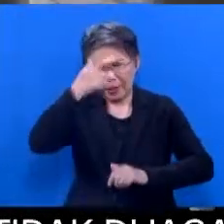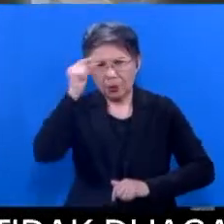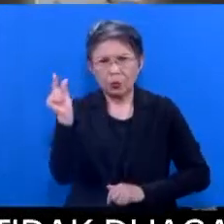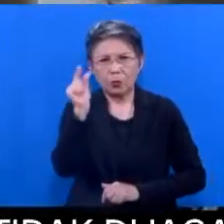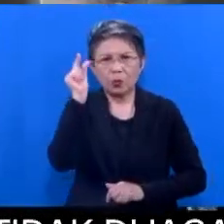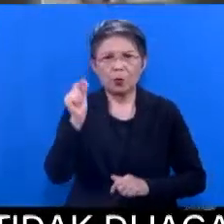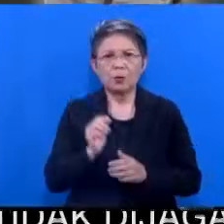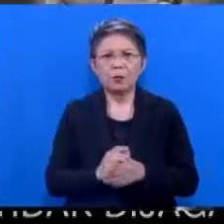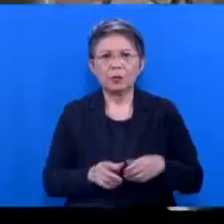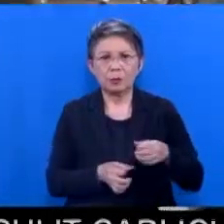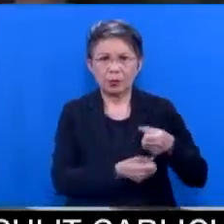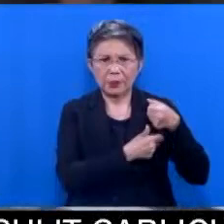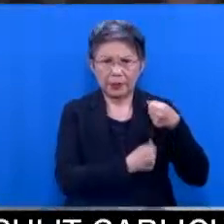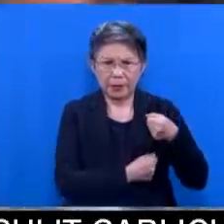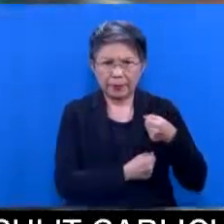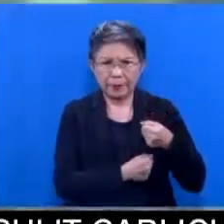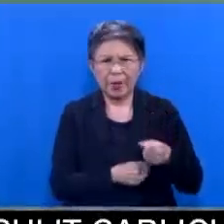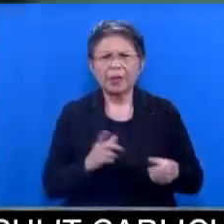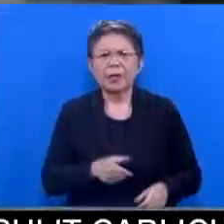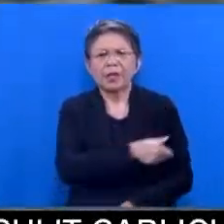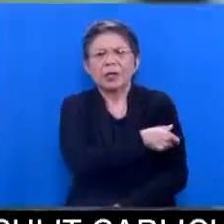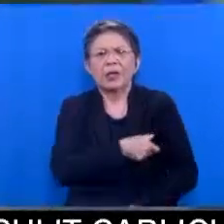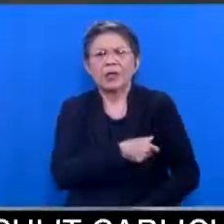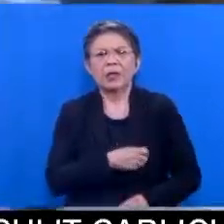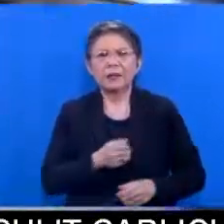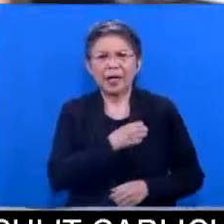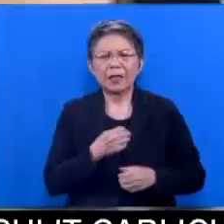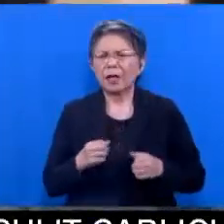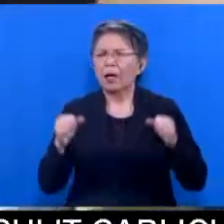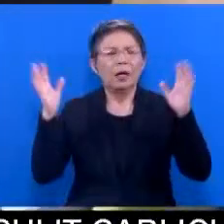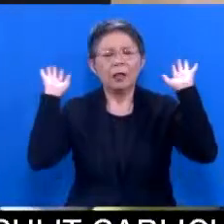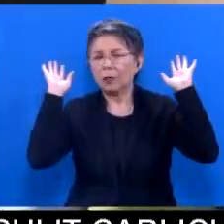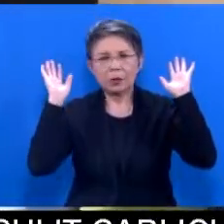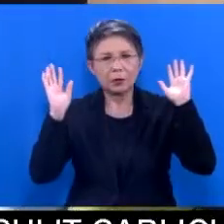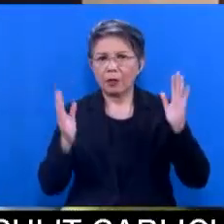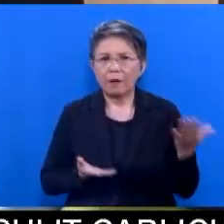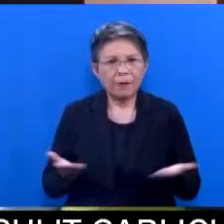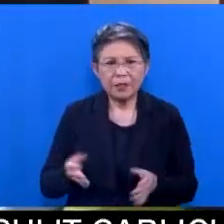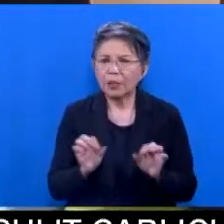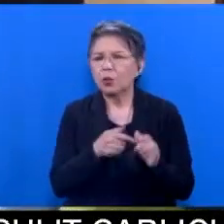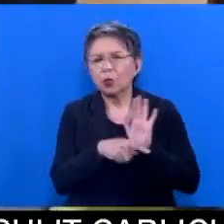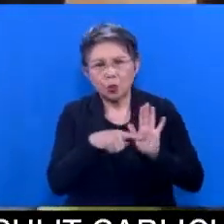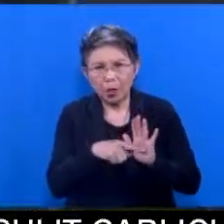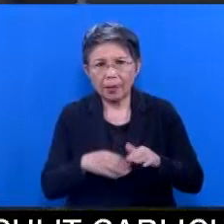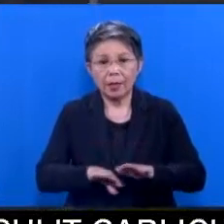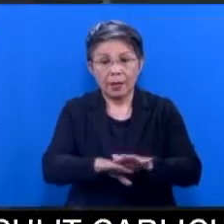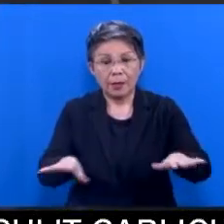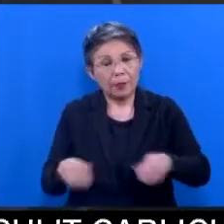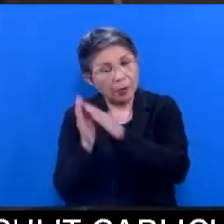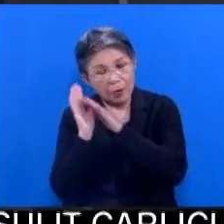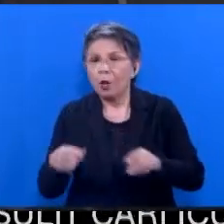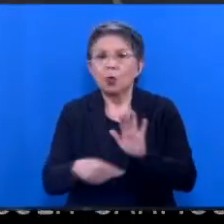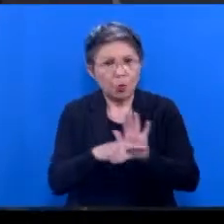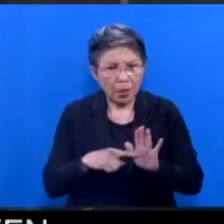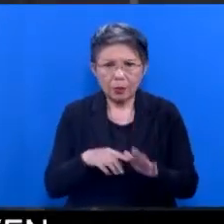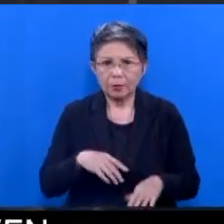Dr. Soekarjo. Akibatnya tenaga kesehatan kewalahan dan kekurangan fasilitas ruang perawatan. Petugas terpaksa merawat